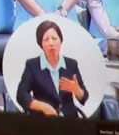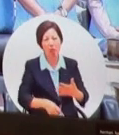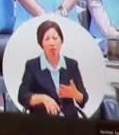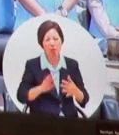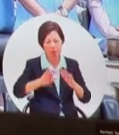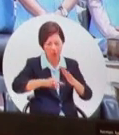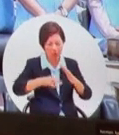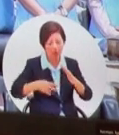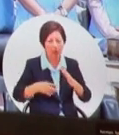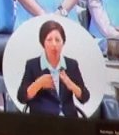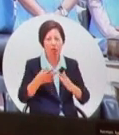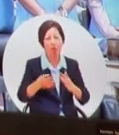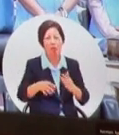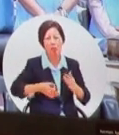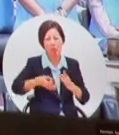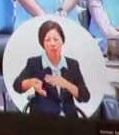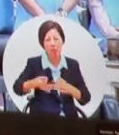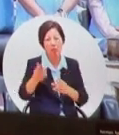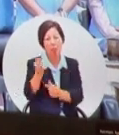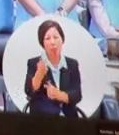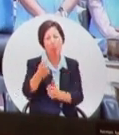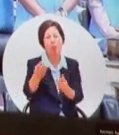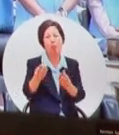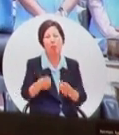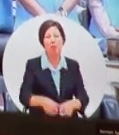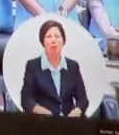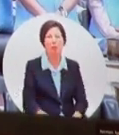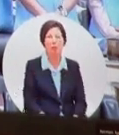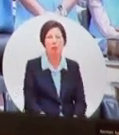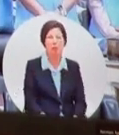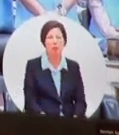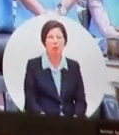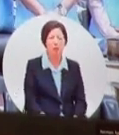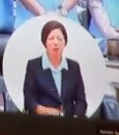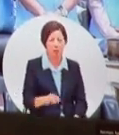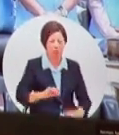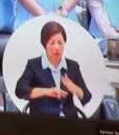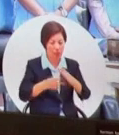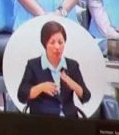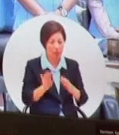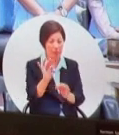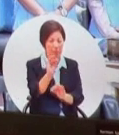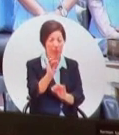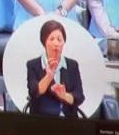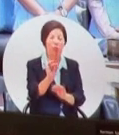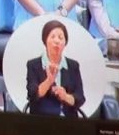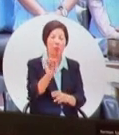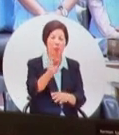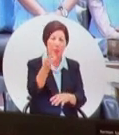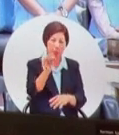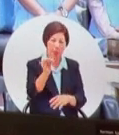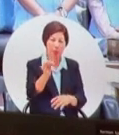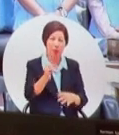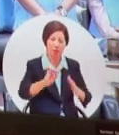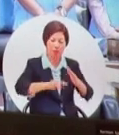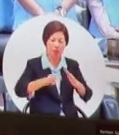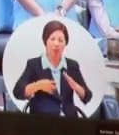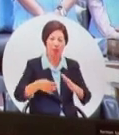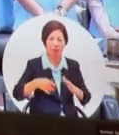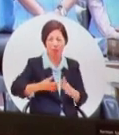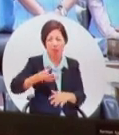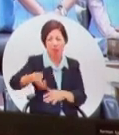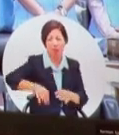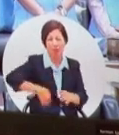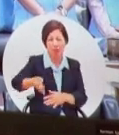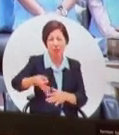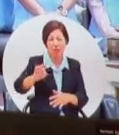钱，如果他的这个是他的修缮是100万修房子，结果给16万，你觉得